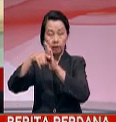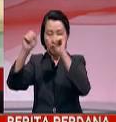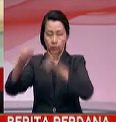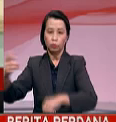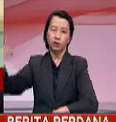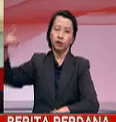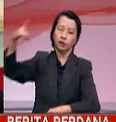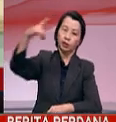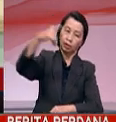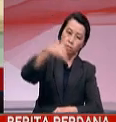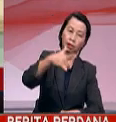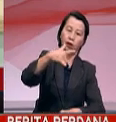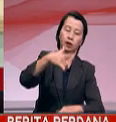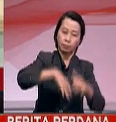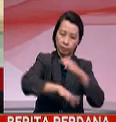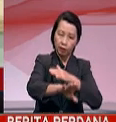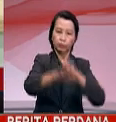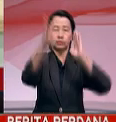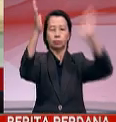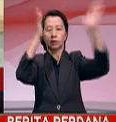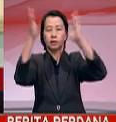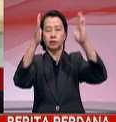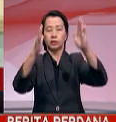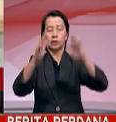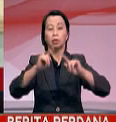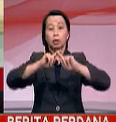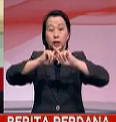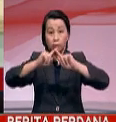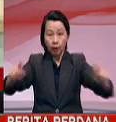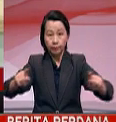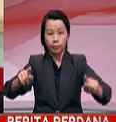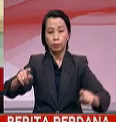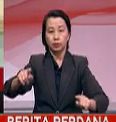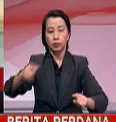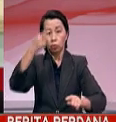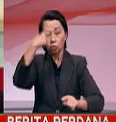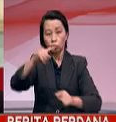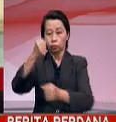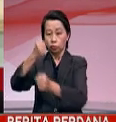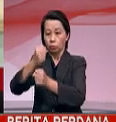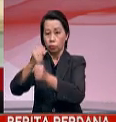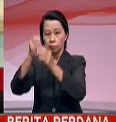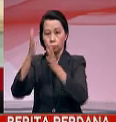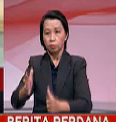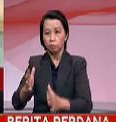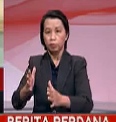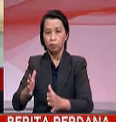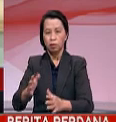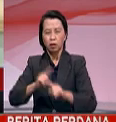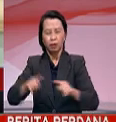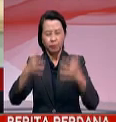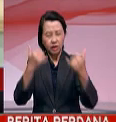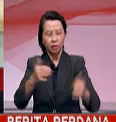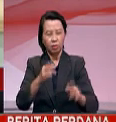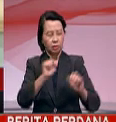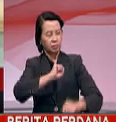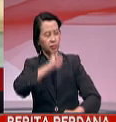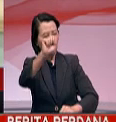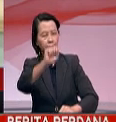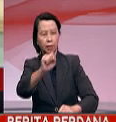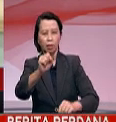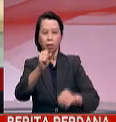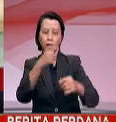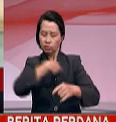mereka bolehlah dibenarkan masuk. Tetapi untuk pekerja-pekerja, saya tak tahu ni pekerja-pekerja apa yang dimaksudkan,